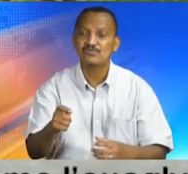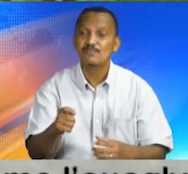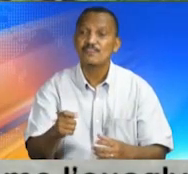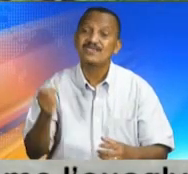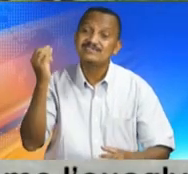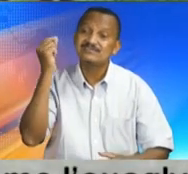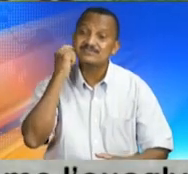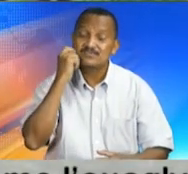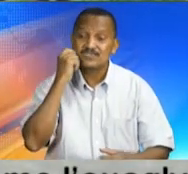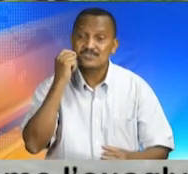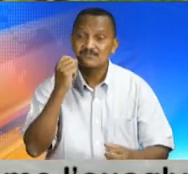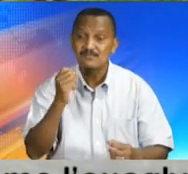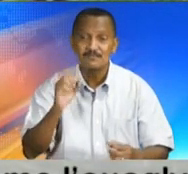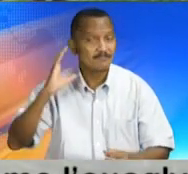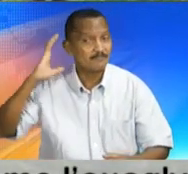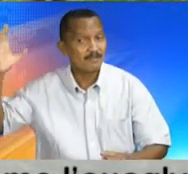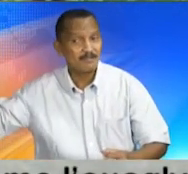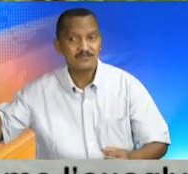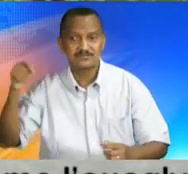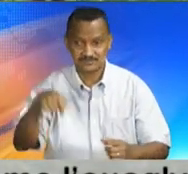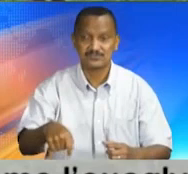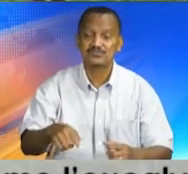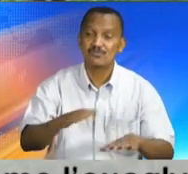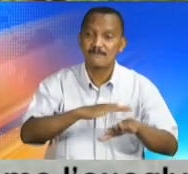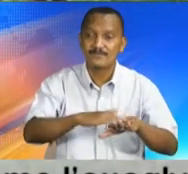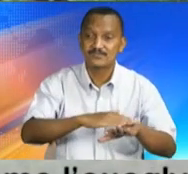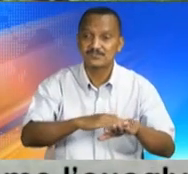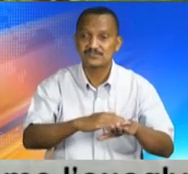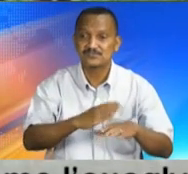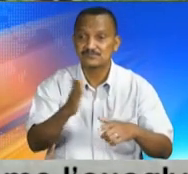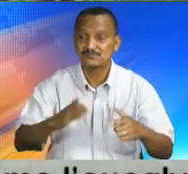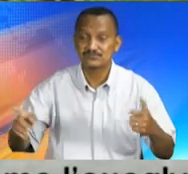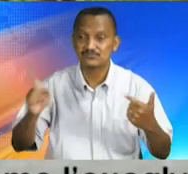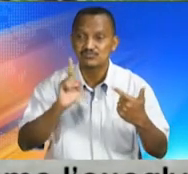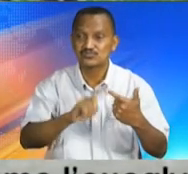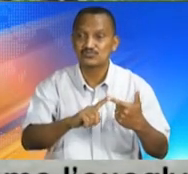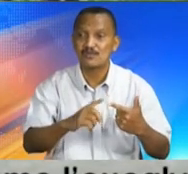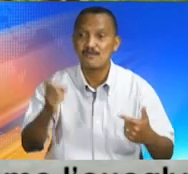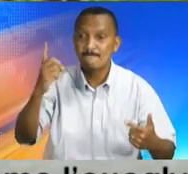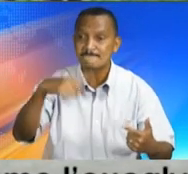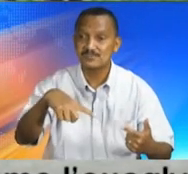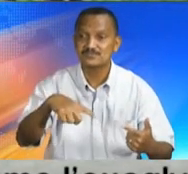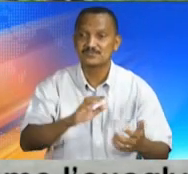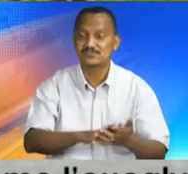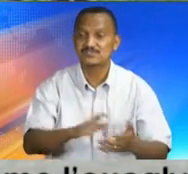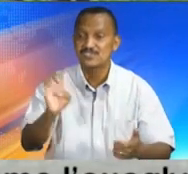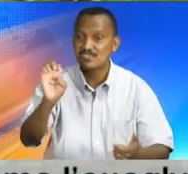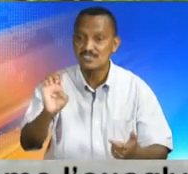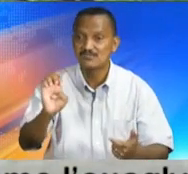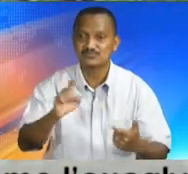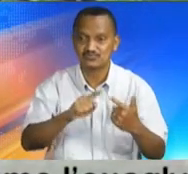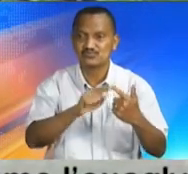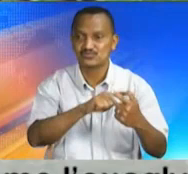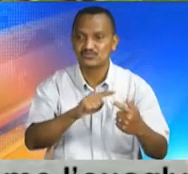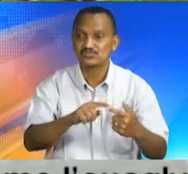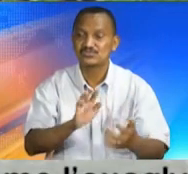amin'ny Madagasikara zany aloha dia ny eucalyptus, dia ao koa ny palissandre, ao ny